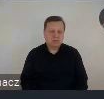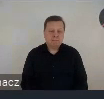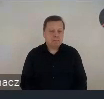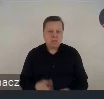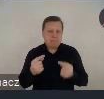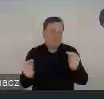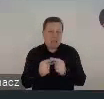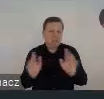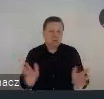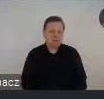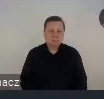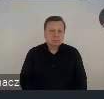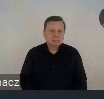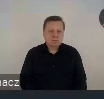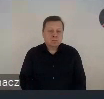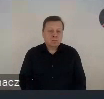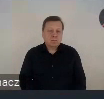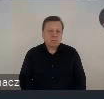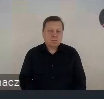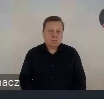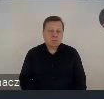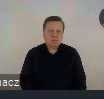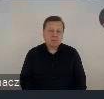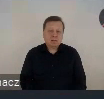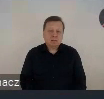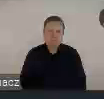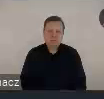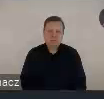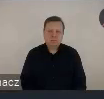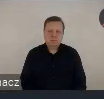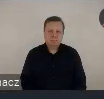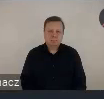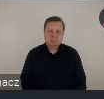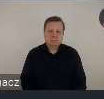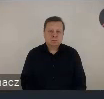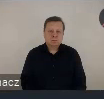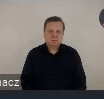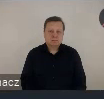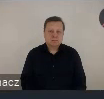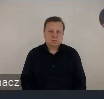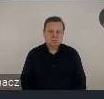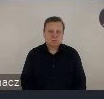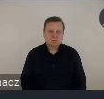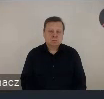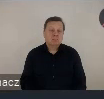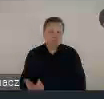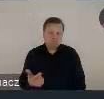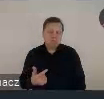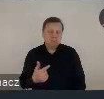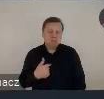nieprawidłowo. Czyli jest to nieważne i na tej podstawie no, nie możemy